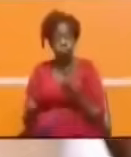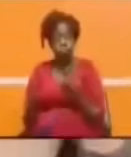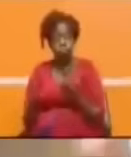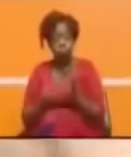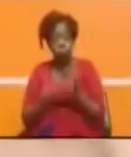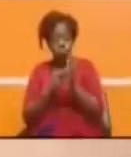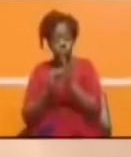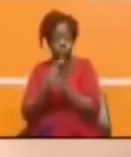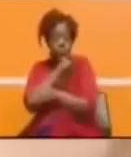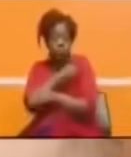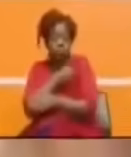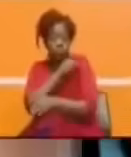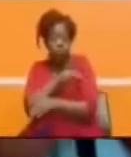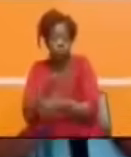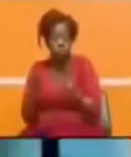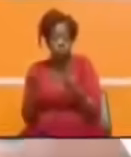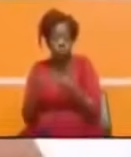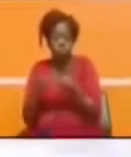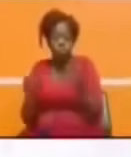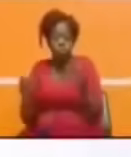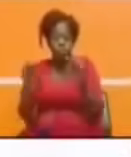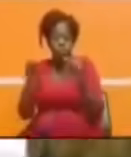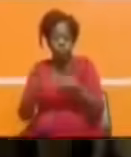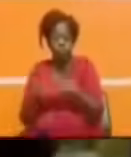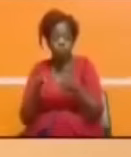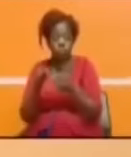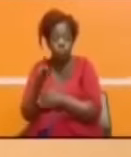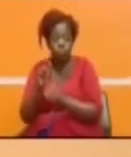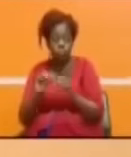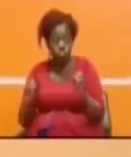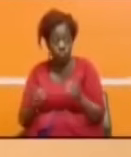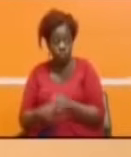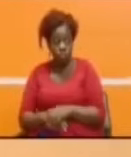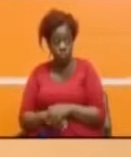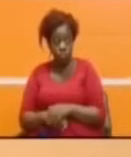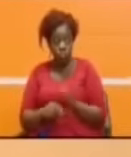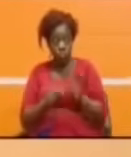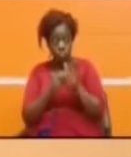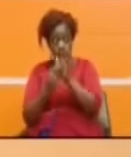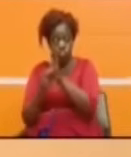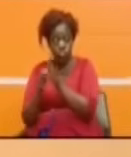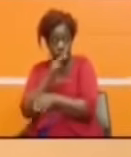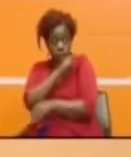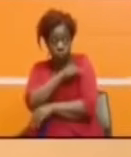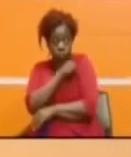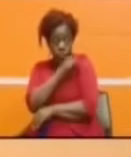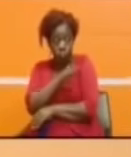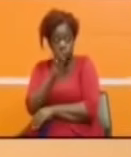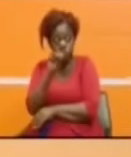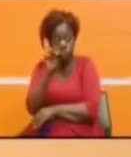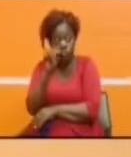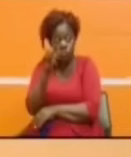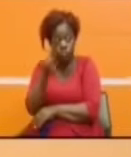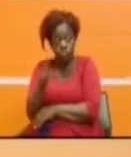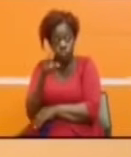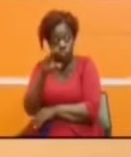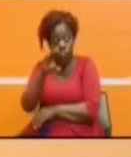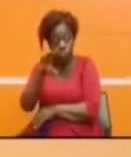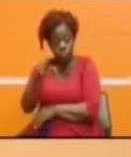ng'abaana abatwalayo n'ebyembi tasasula yandaga eddwaliro MedCity nga bwe